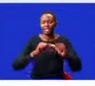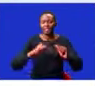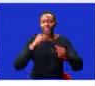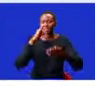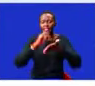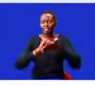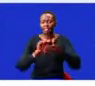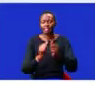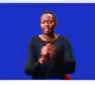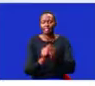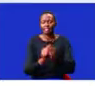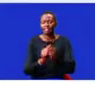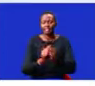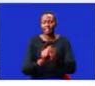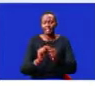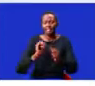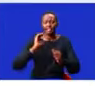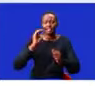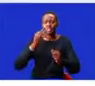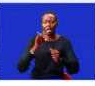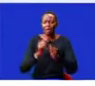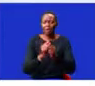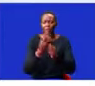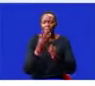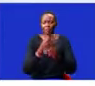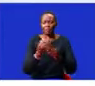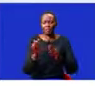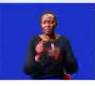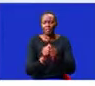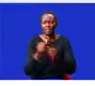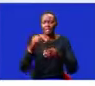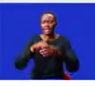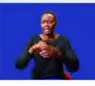matayo menda kanyakla kod pango chenro mago eko mag uchumi e duol mar governance.